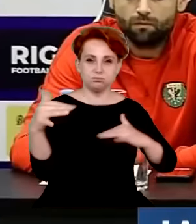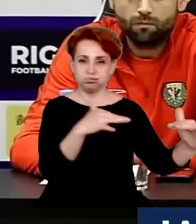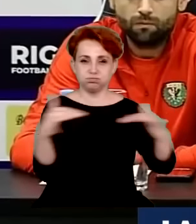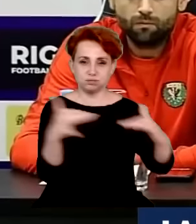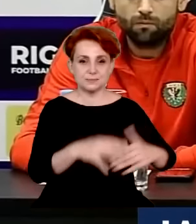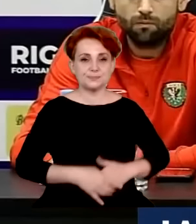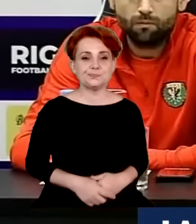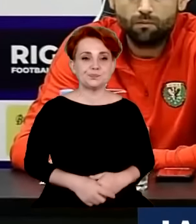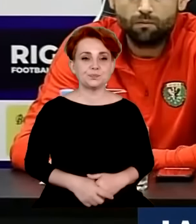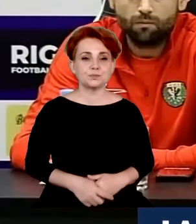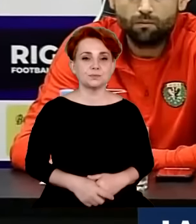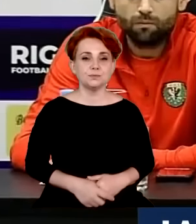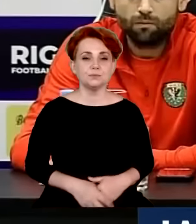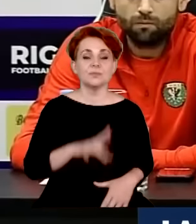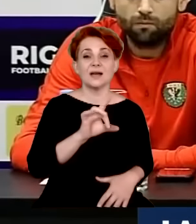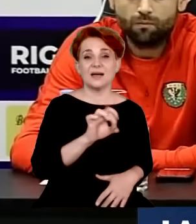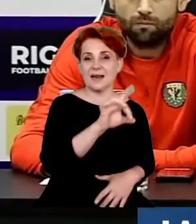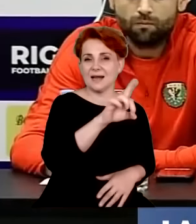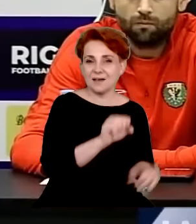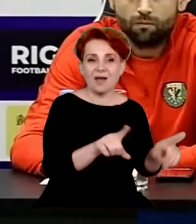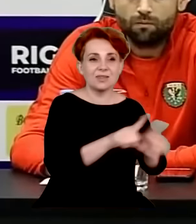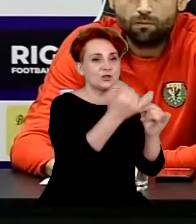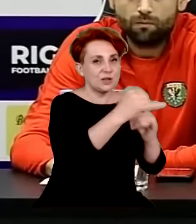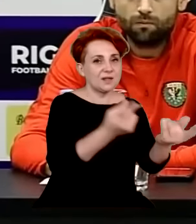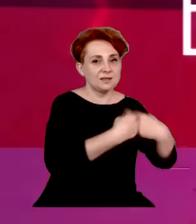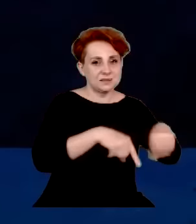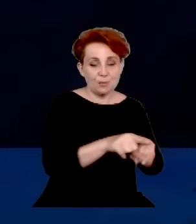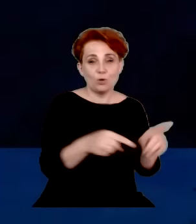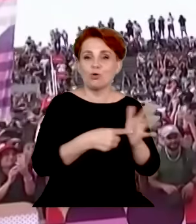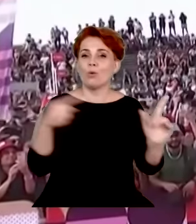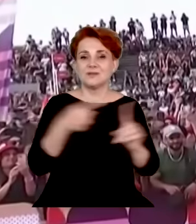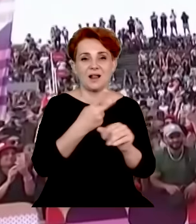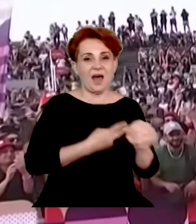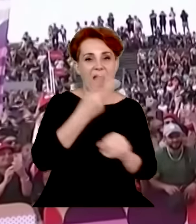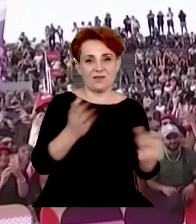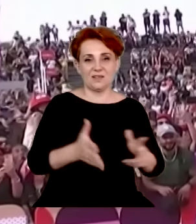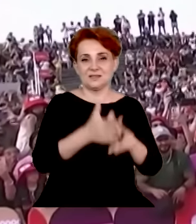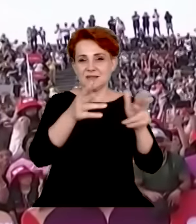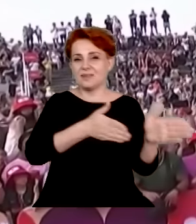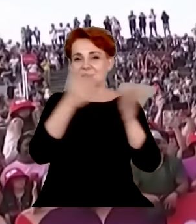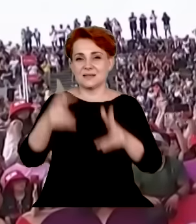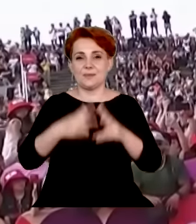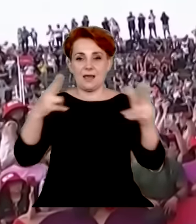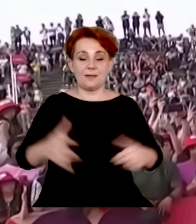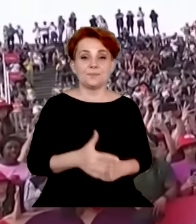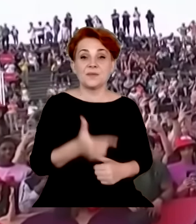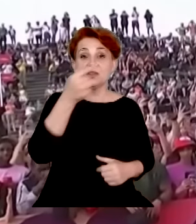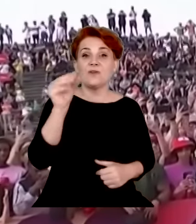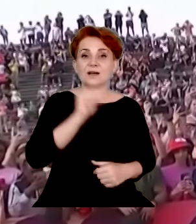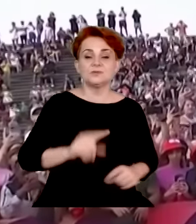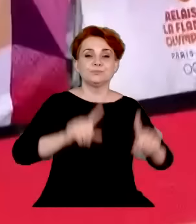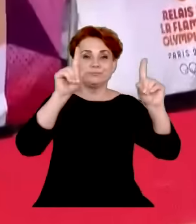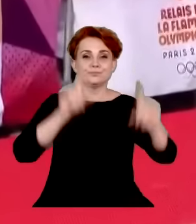takim zespołem jak Riga i każdy inny jest to, aby awansować do kolejnej rundy. Dwa dni pozostały do rozpoczęcia letnich